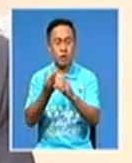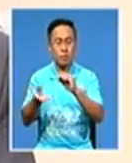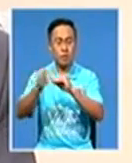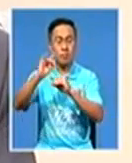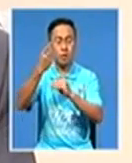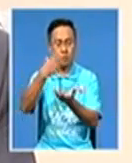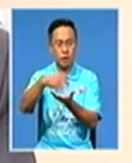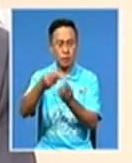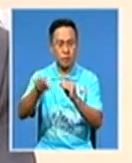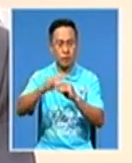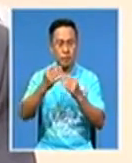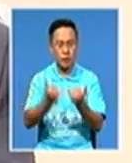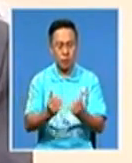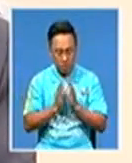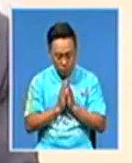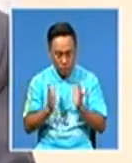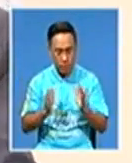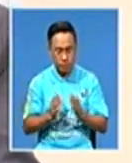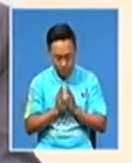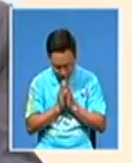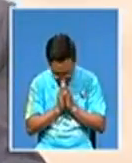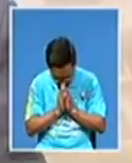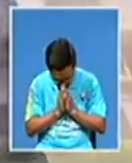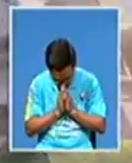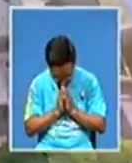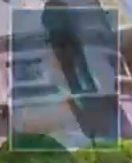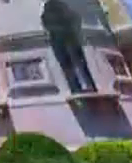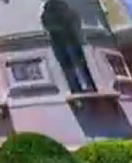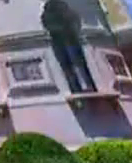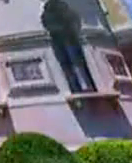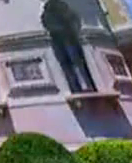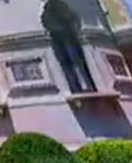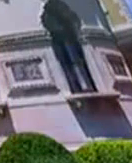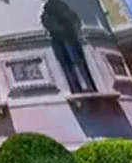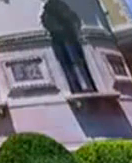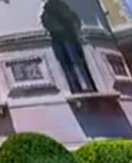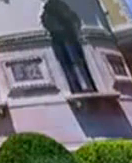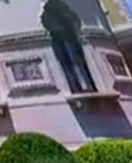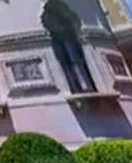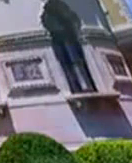ไงผมจะมาเล่าให้ฟังอีกครับขอบคุณมากครับ